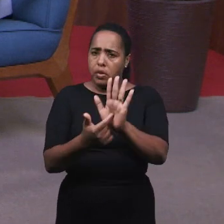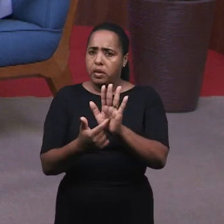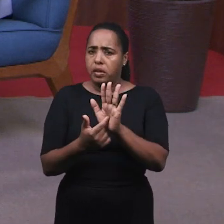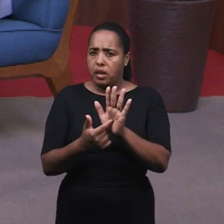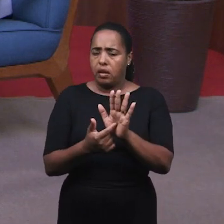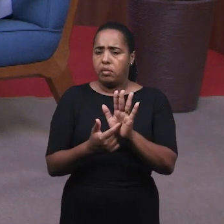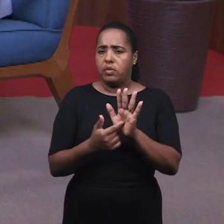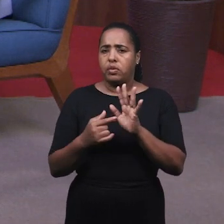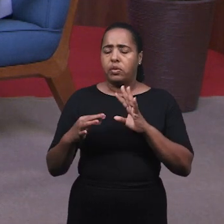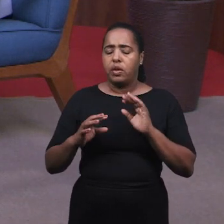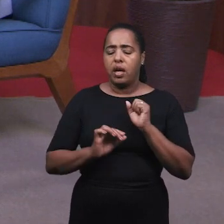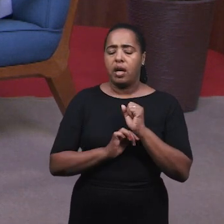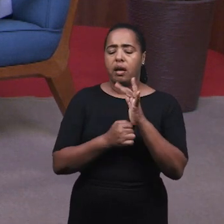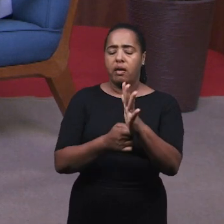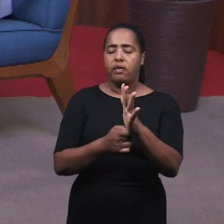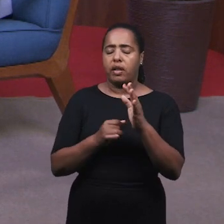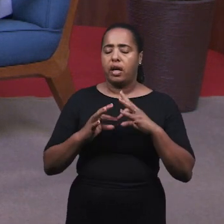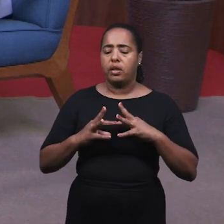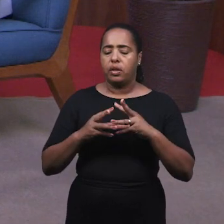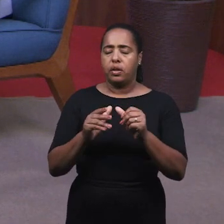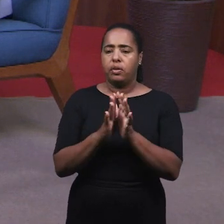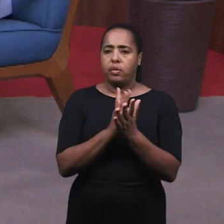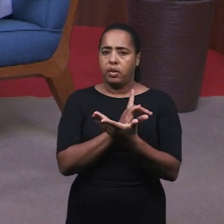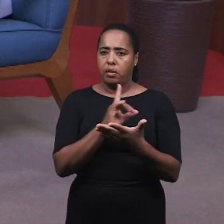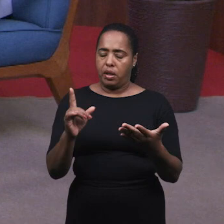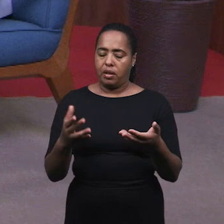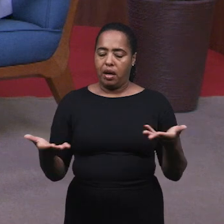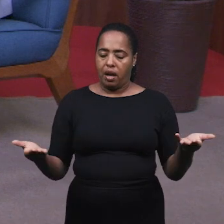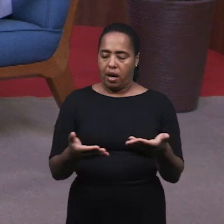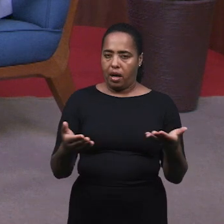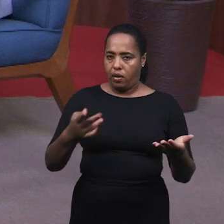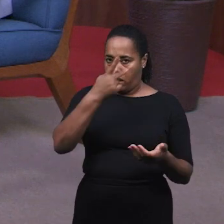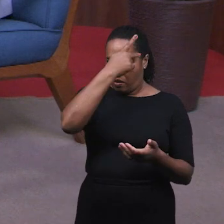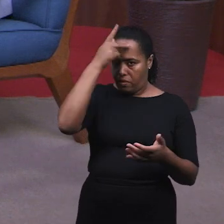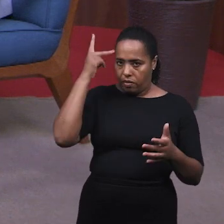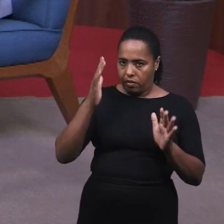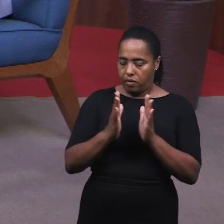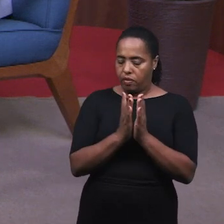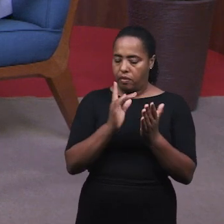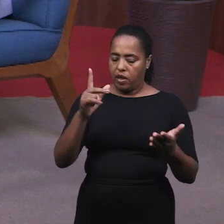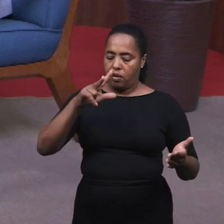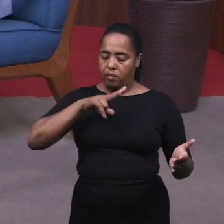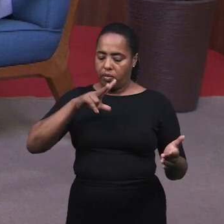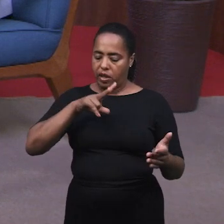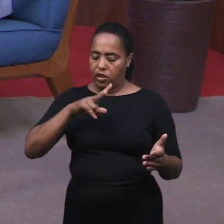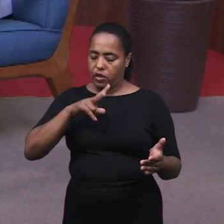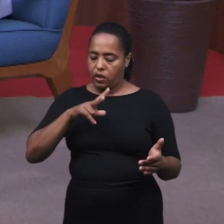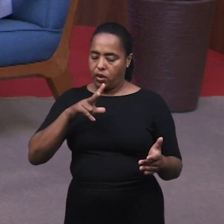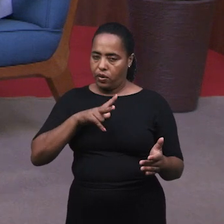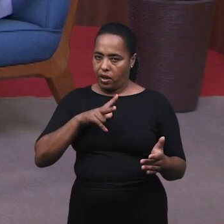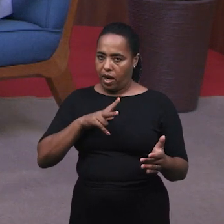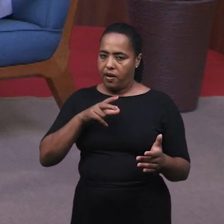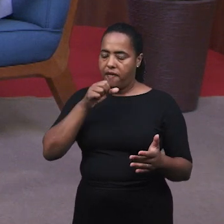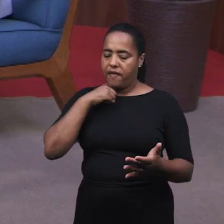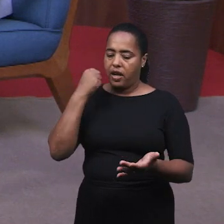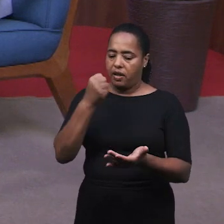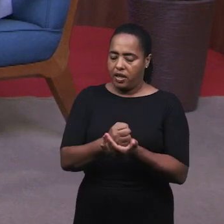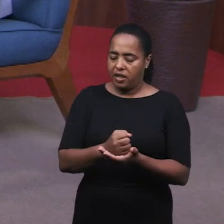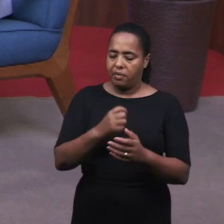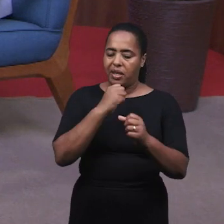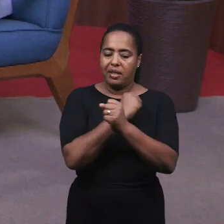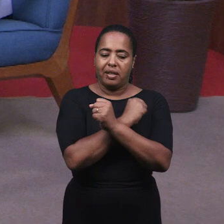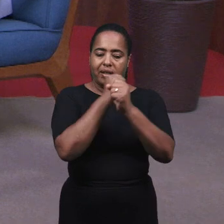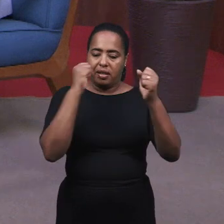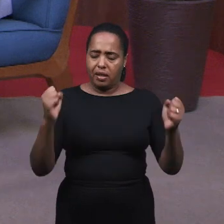nous allons maintenant un personnage particulier, l'Ancien Testament, qui est 500. Nous avons parlé de lui, mais il y a beaucoup